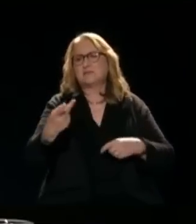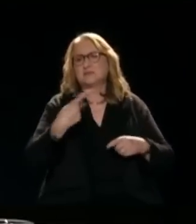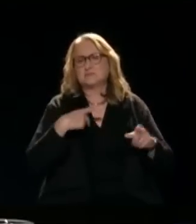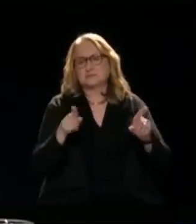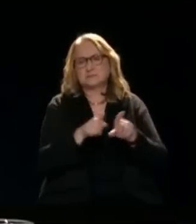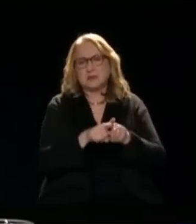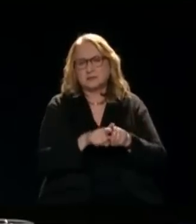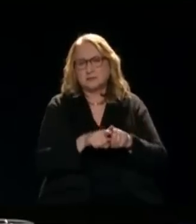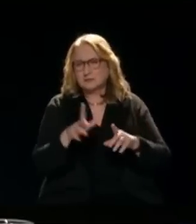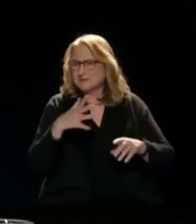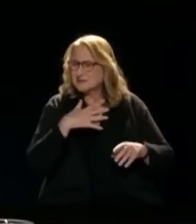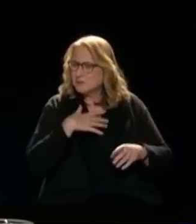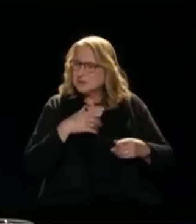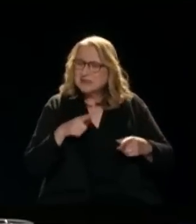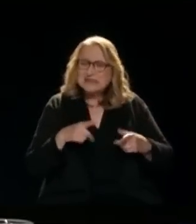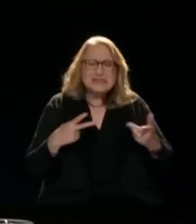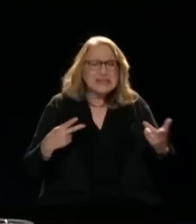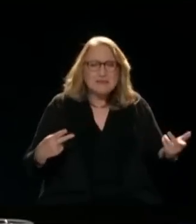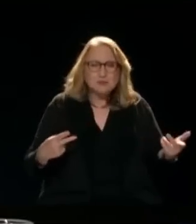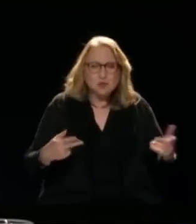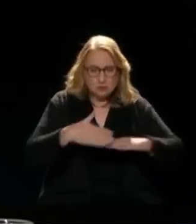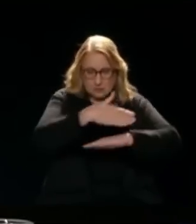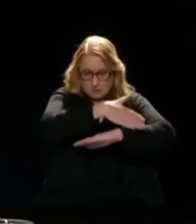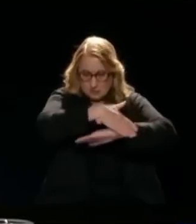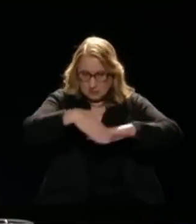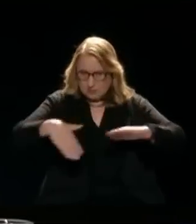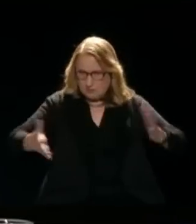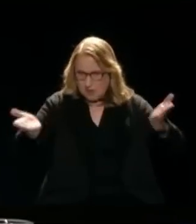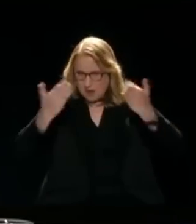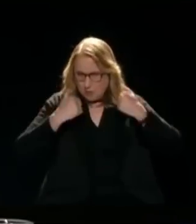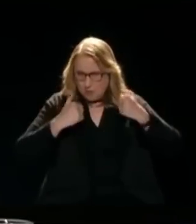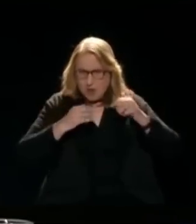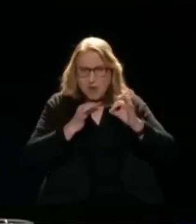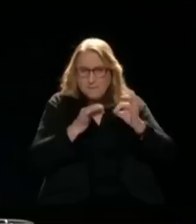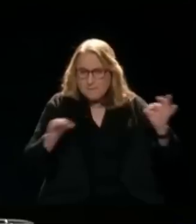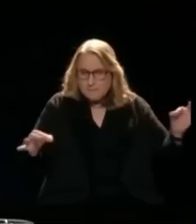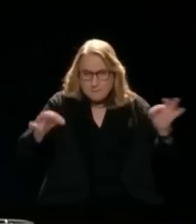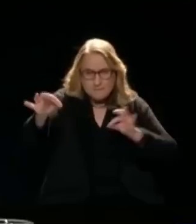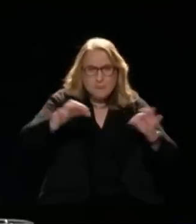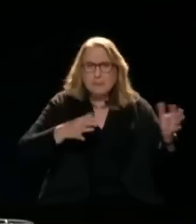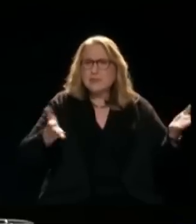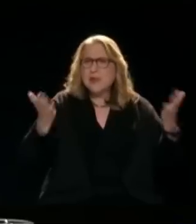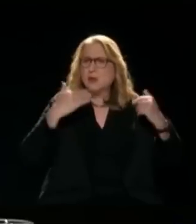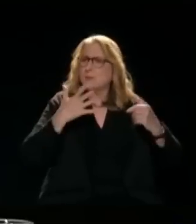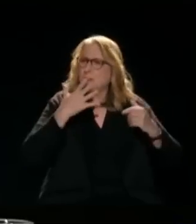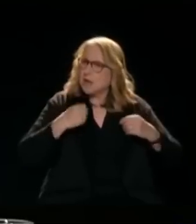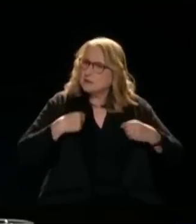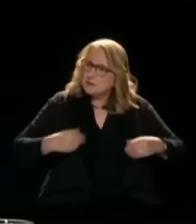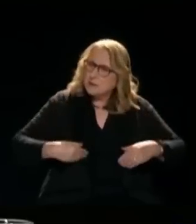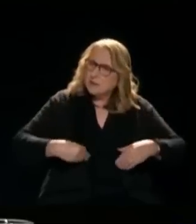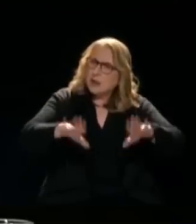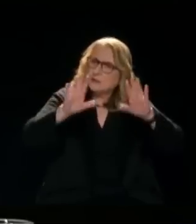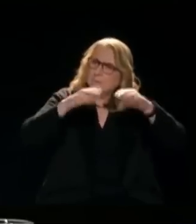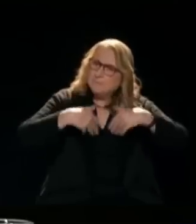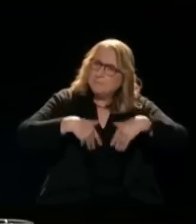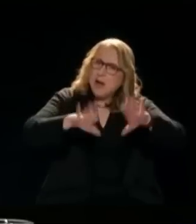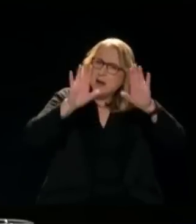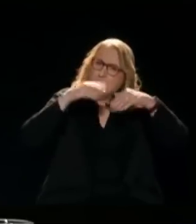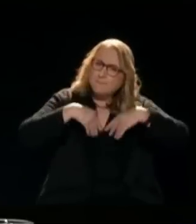οριοθετήσει τα κυριαρχικά σου δικαιώματα? Σημαίνει ότι εκχωρείς κυριαρχία, εθνική επικράτεια